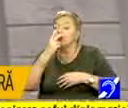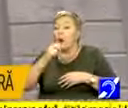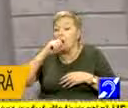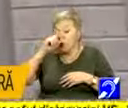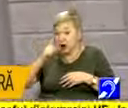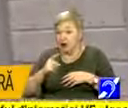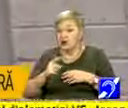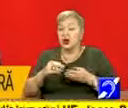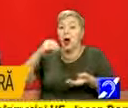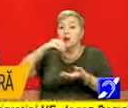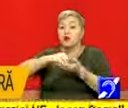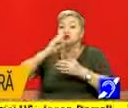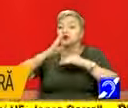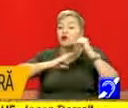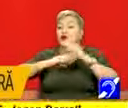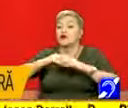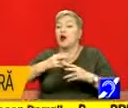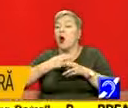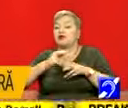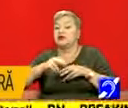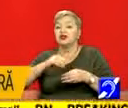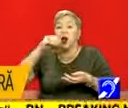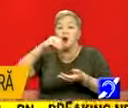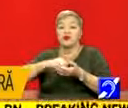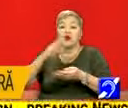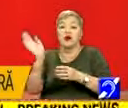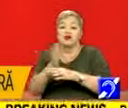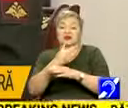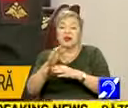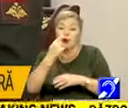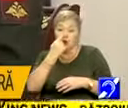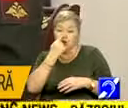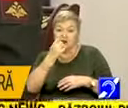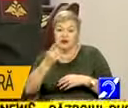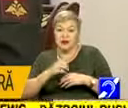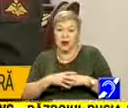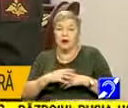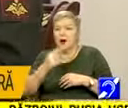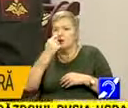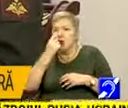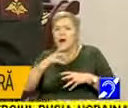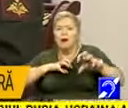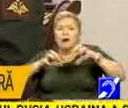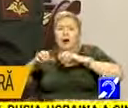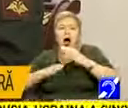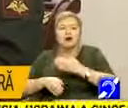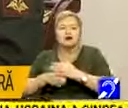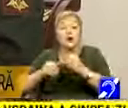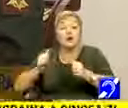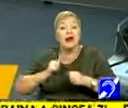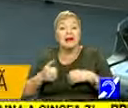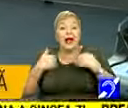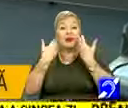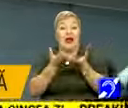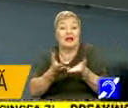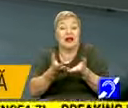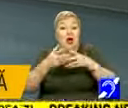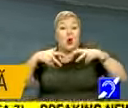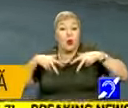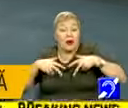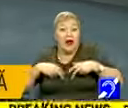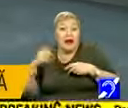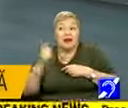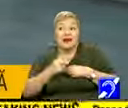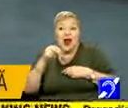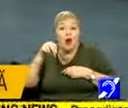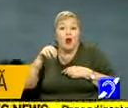multe clădiri oficiale a fost deja arborat steagul Federației. Moscova este furioasă și pe ajutorul militar acordat Ucrainei de Uniunea Europeană, pe care o